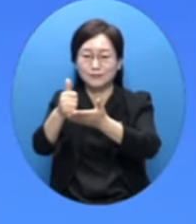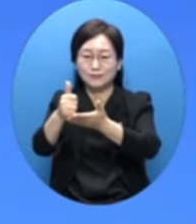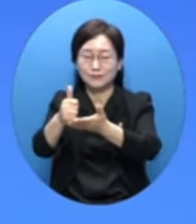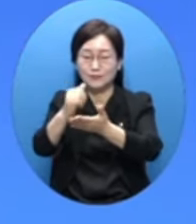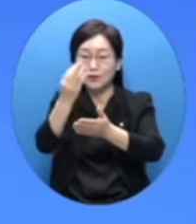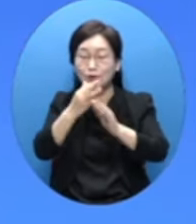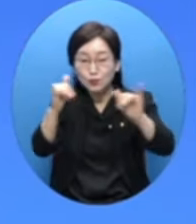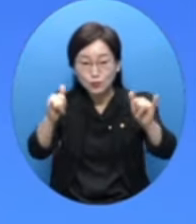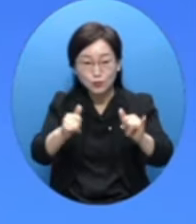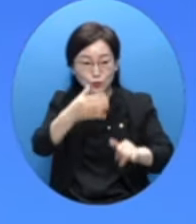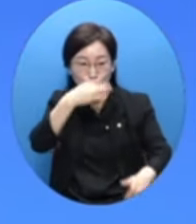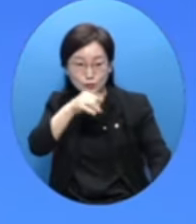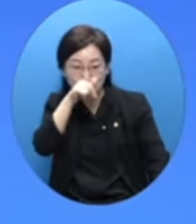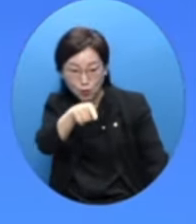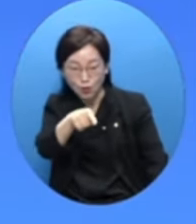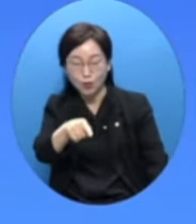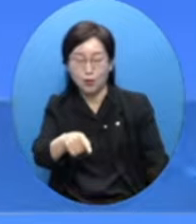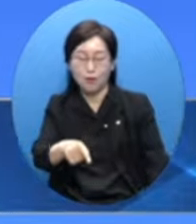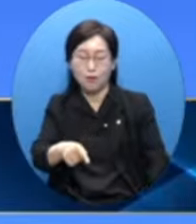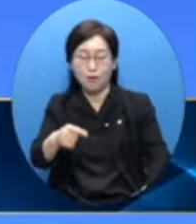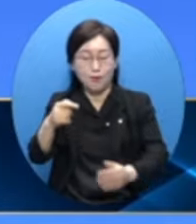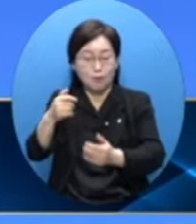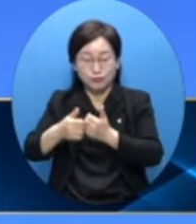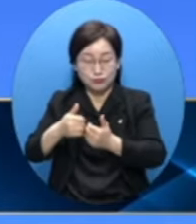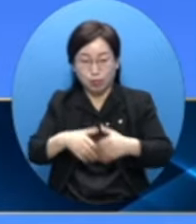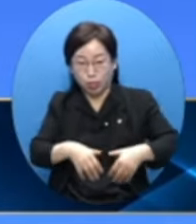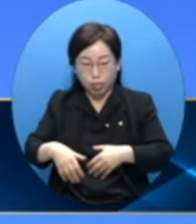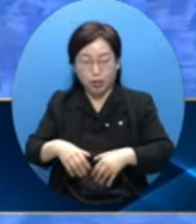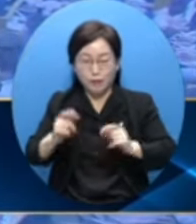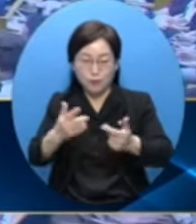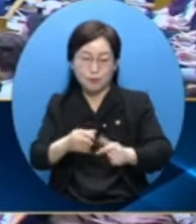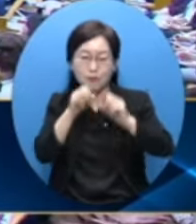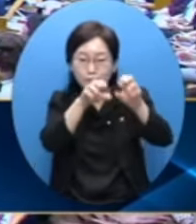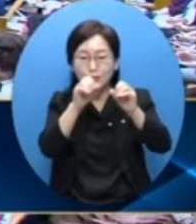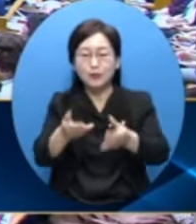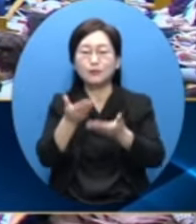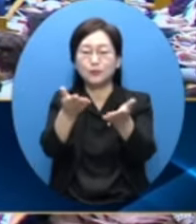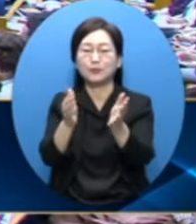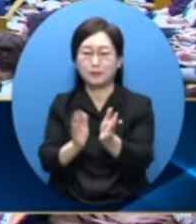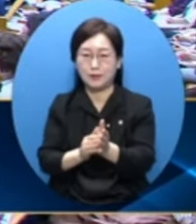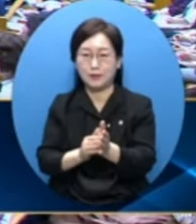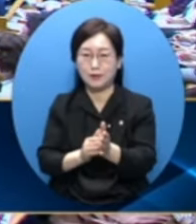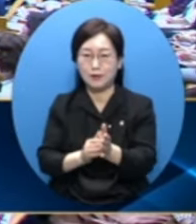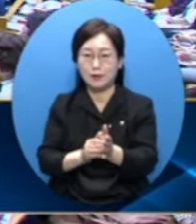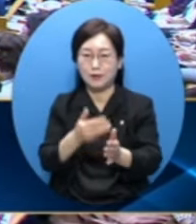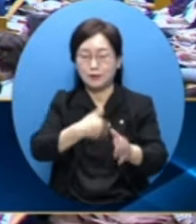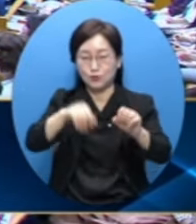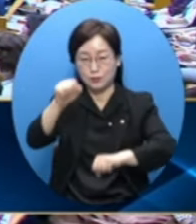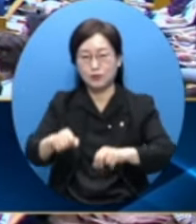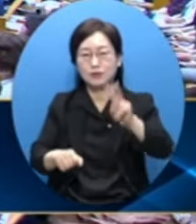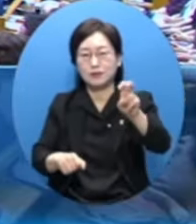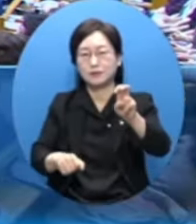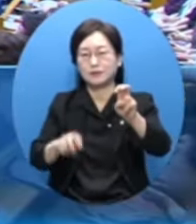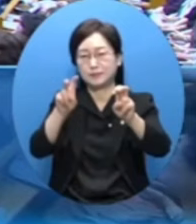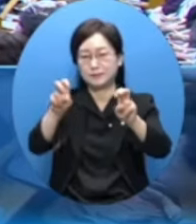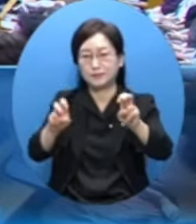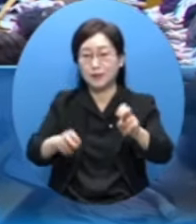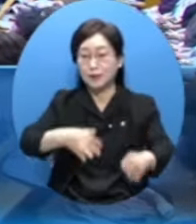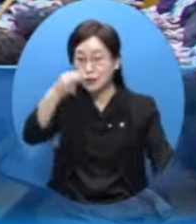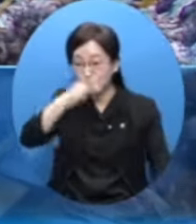성도들에게 유익한 것은 거리낌없이 전하는 삶을 살았습니다. 사도행전 20장 20절입니다. 유익한